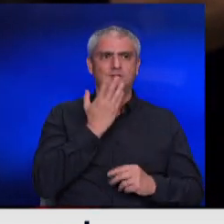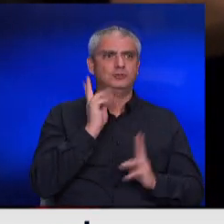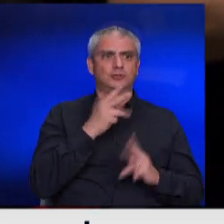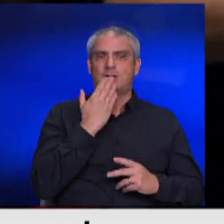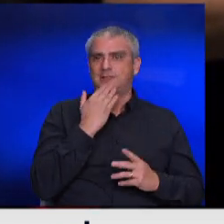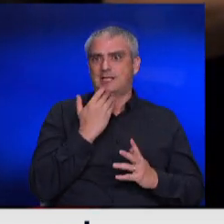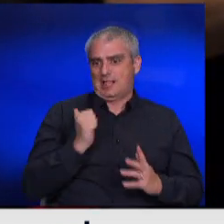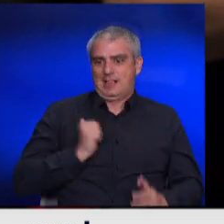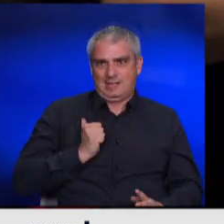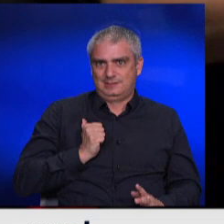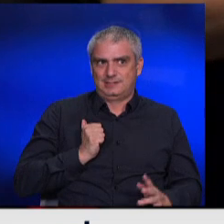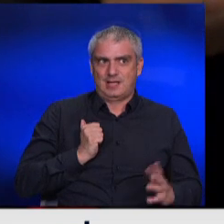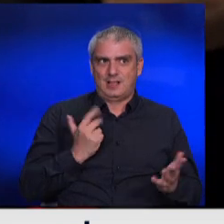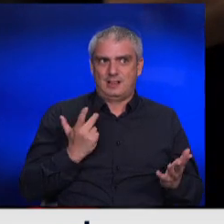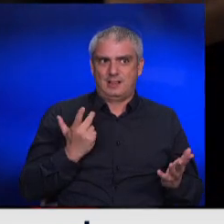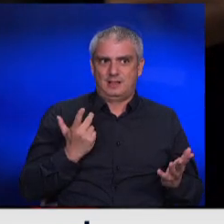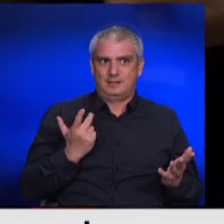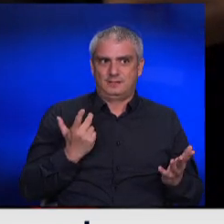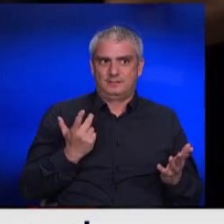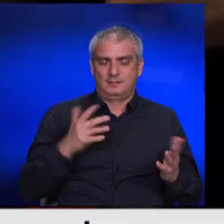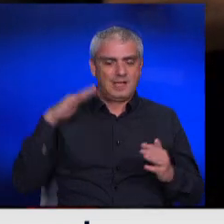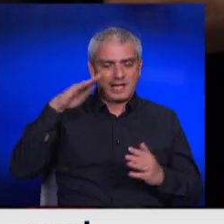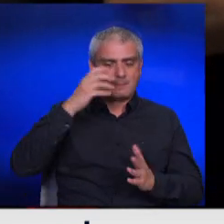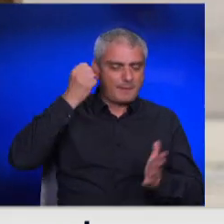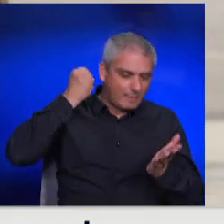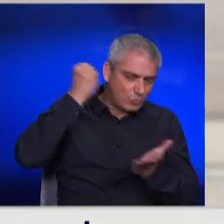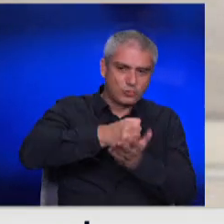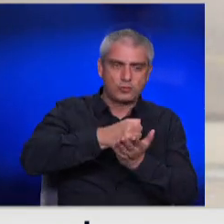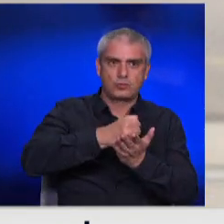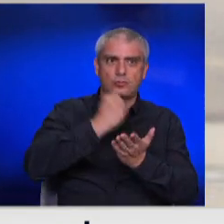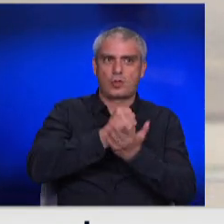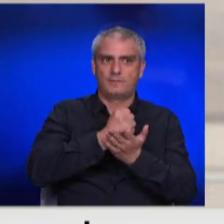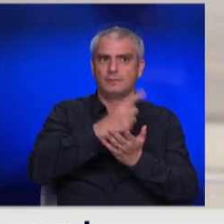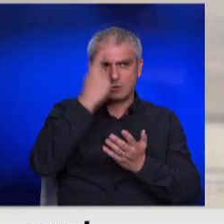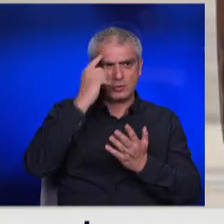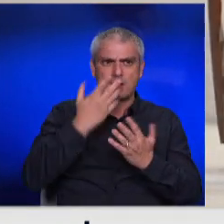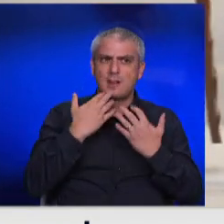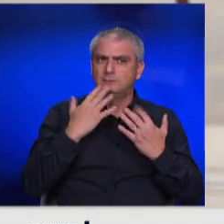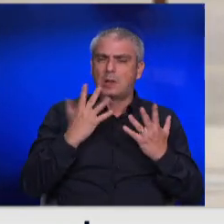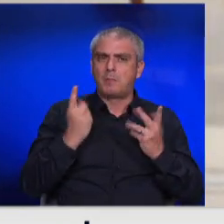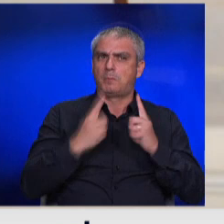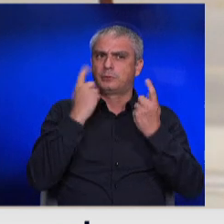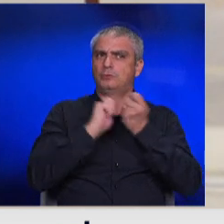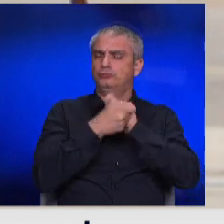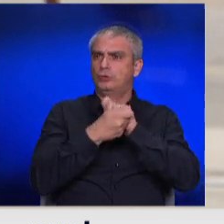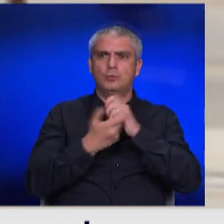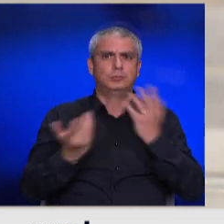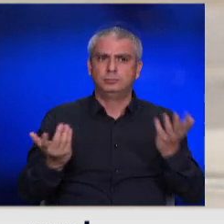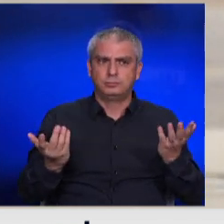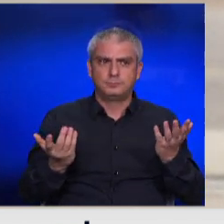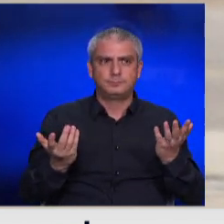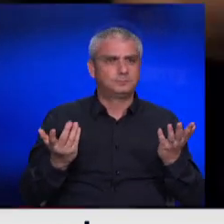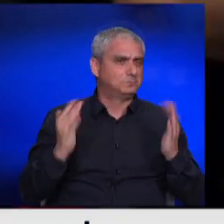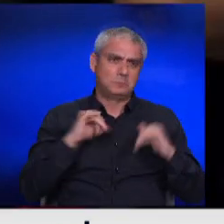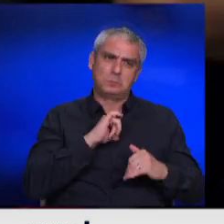שיש לישראל, לצה"ל, כטב"מים תוקפים. אתה יודע אולי להסביר למה יש שינוי פתאום? זה פחות